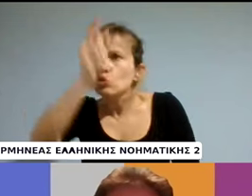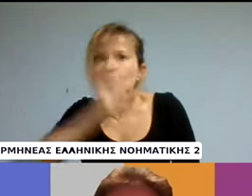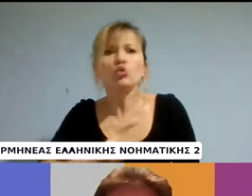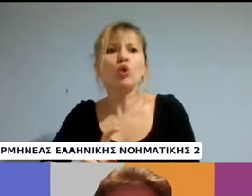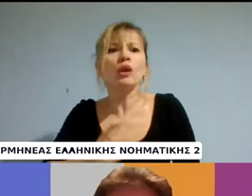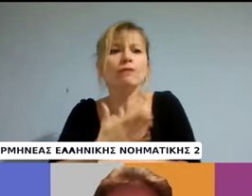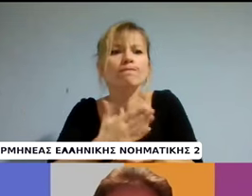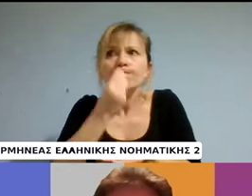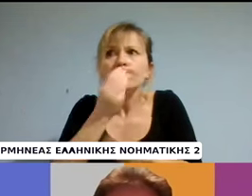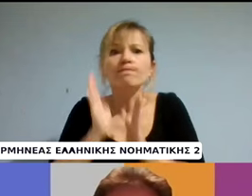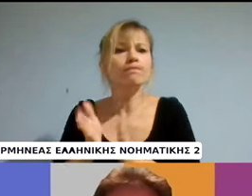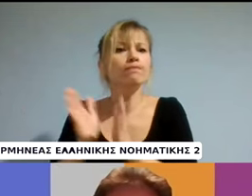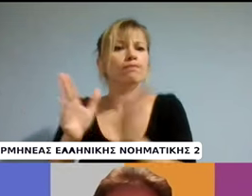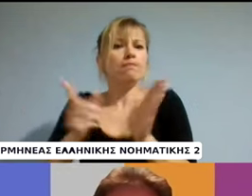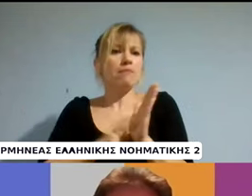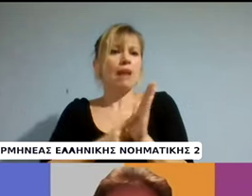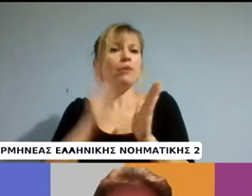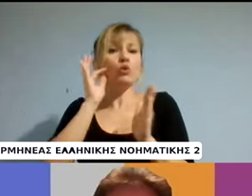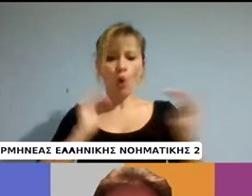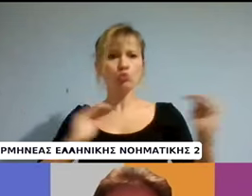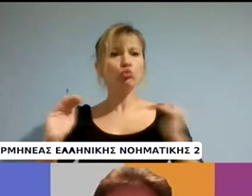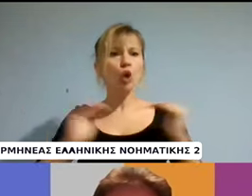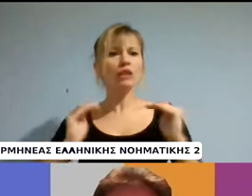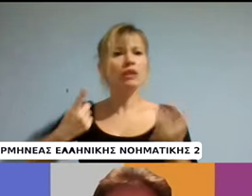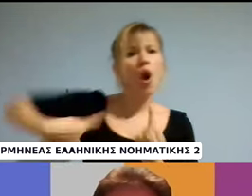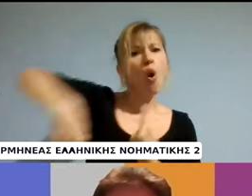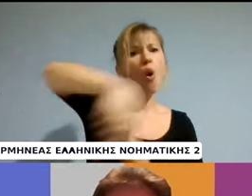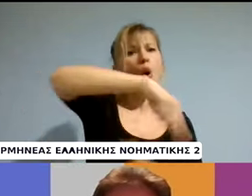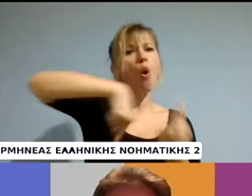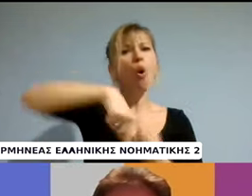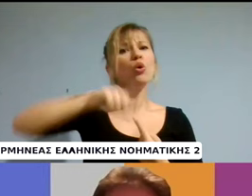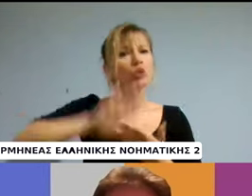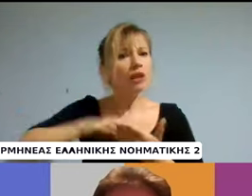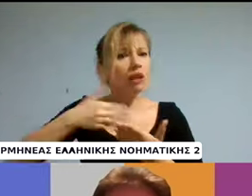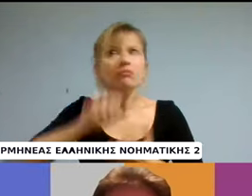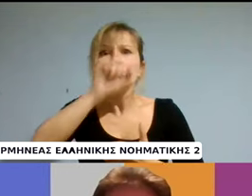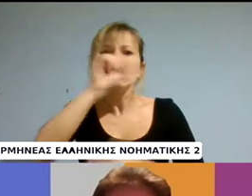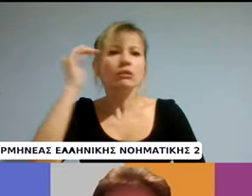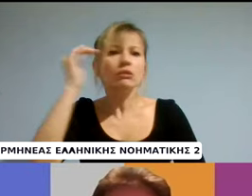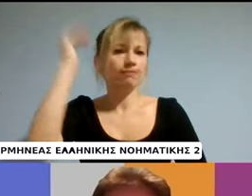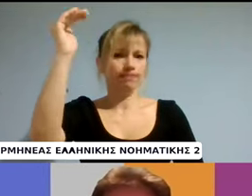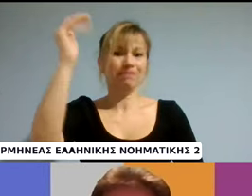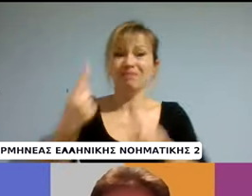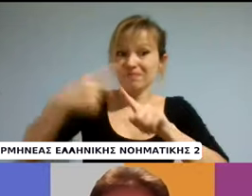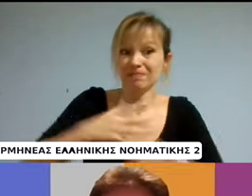αμοιβή προστατεύει εσάς, εμάς και το επάγγελμα. Βασίλη, να συμπληρώσω.